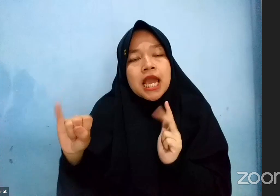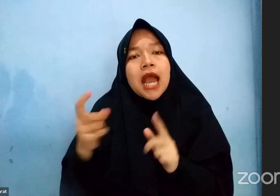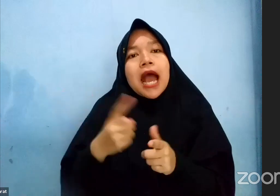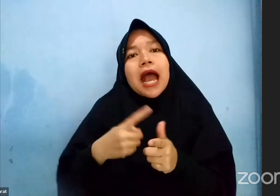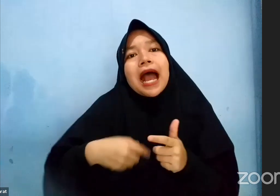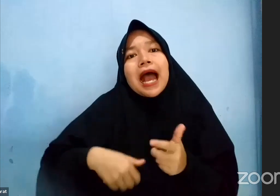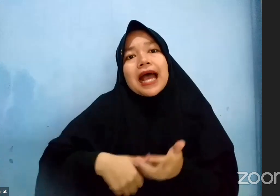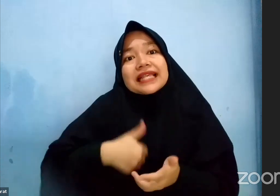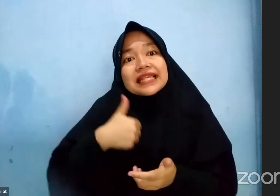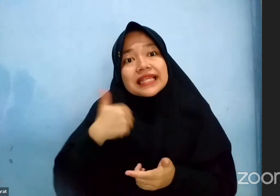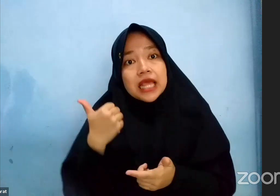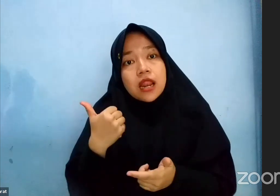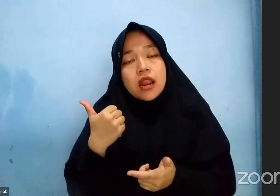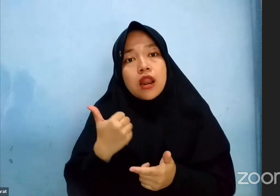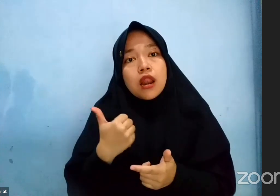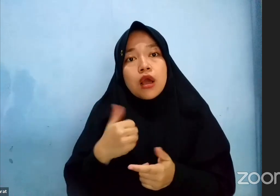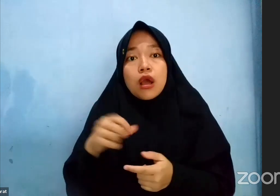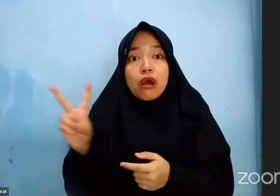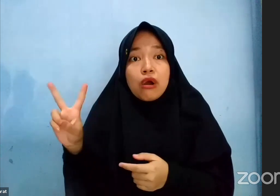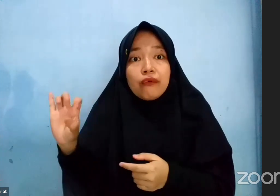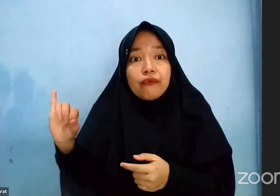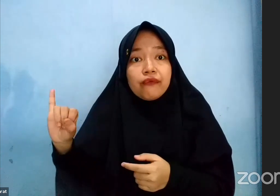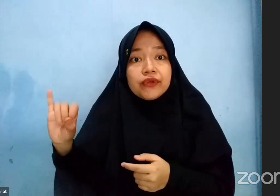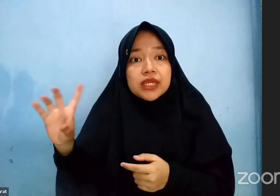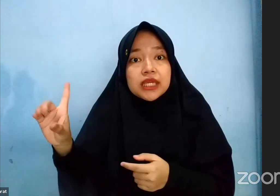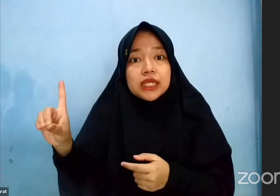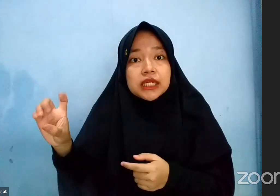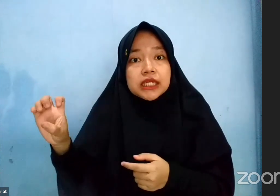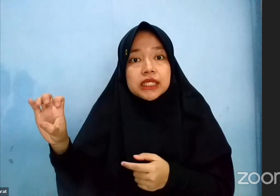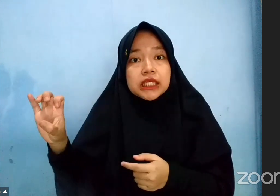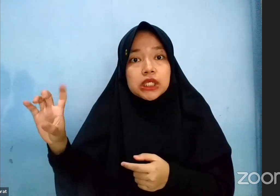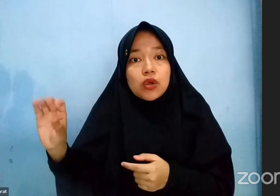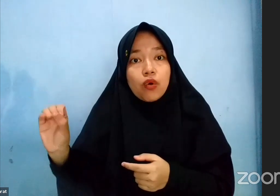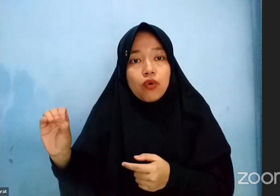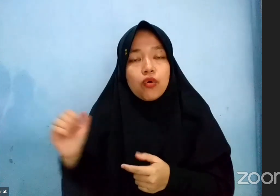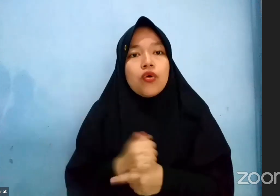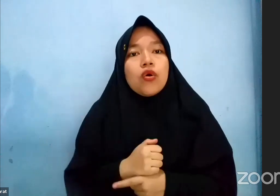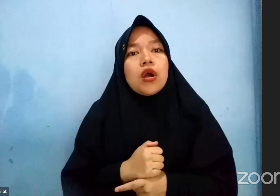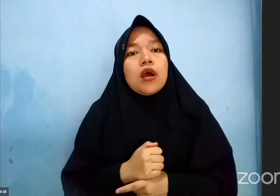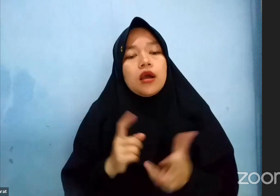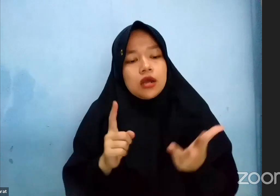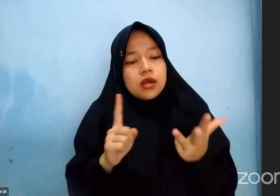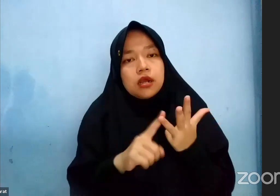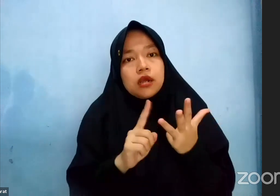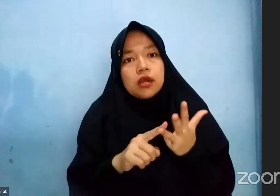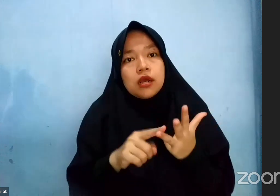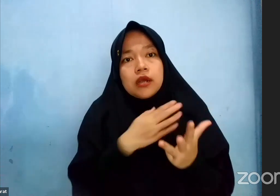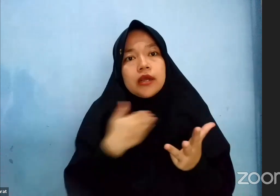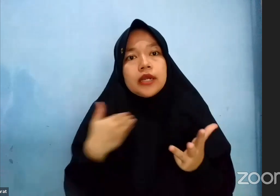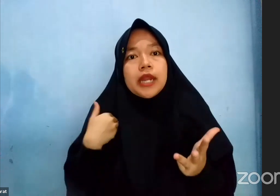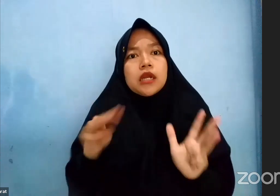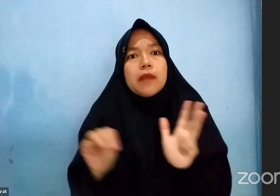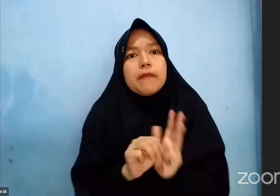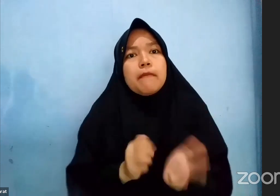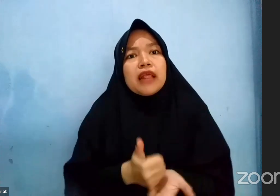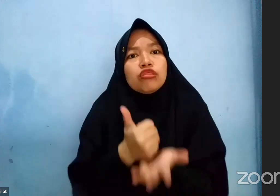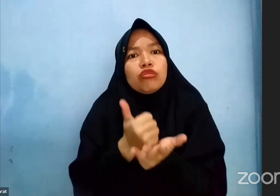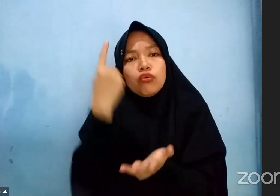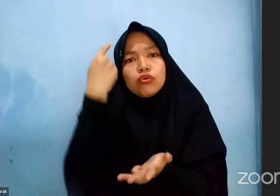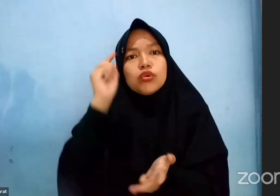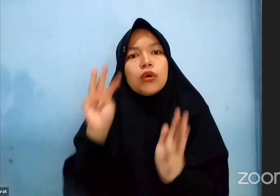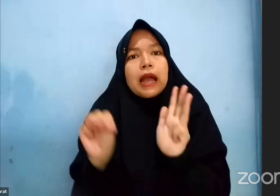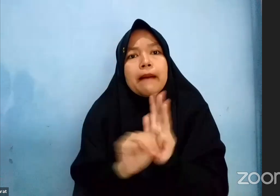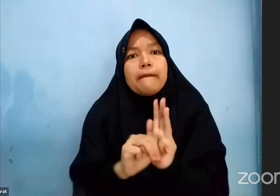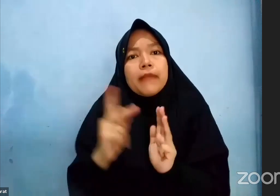otomatis para guru itu ikut campur ikut ambil bagian jadi Disini belum ada produk guru yang kami masukkan